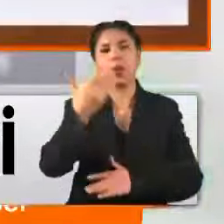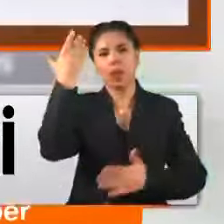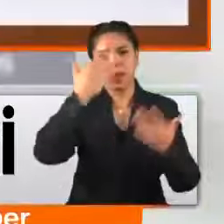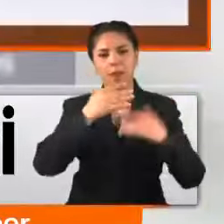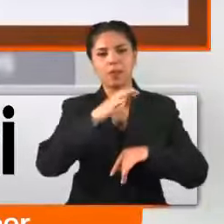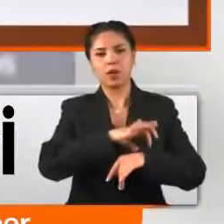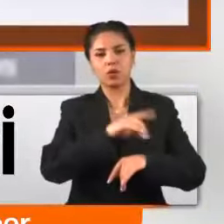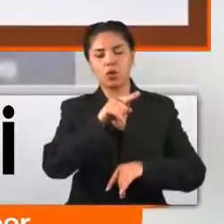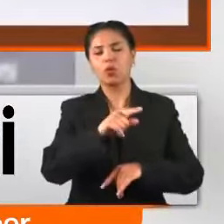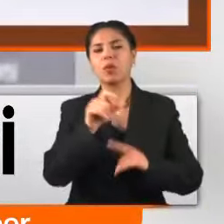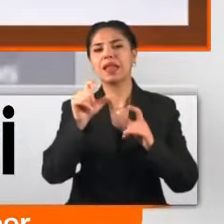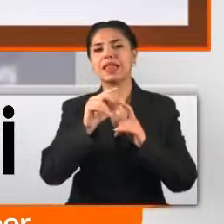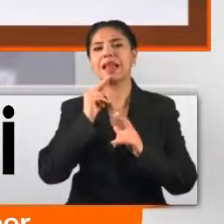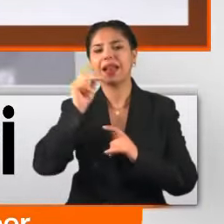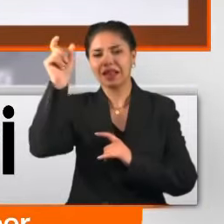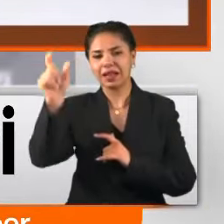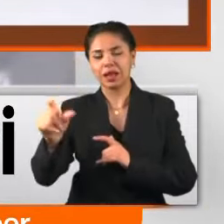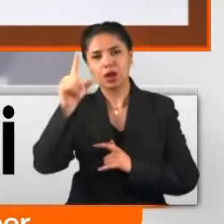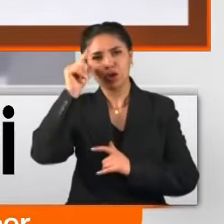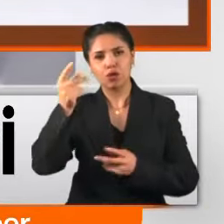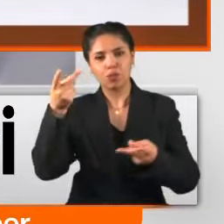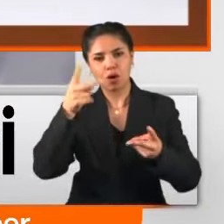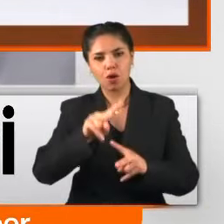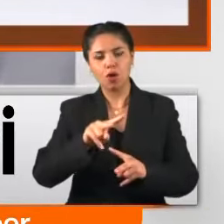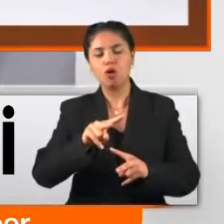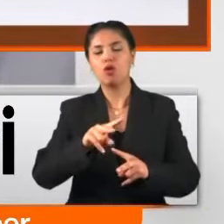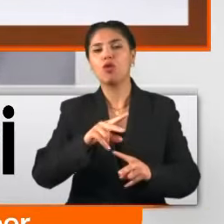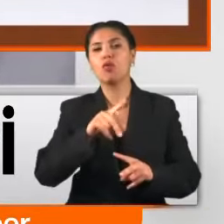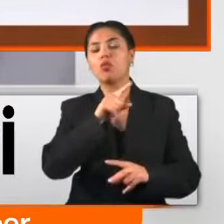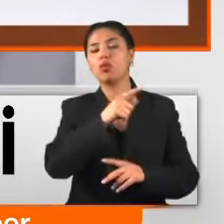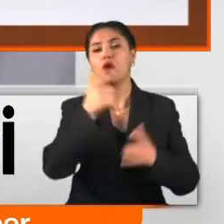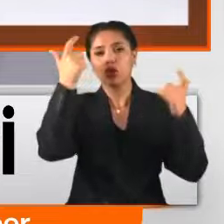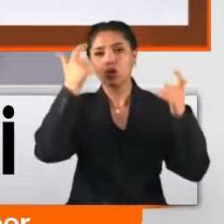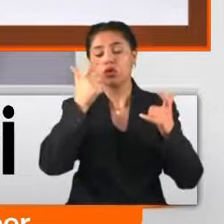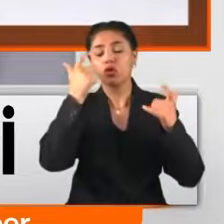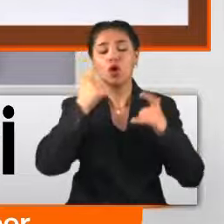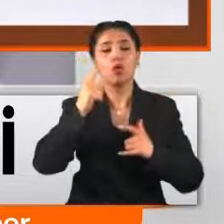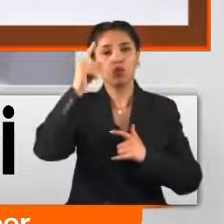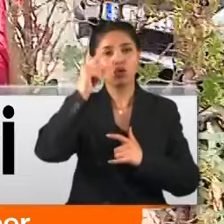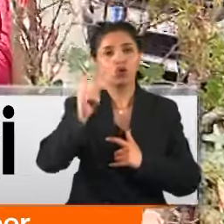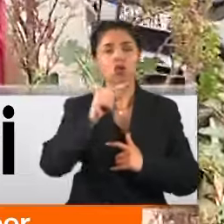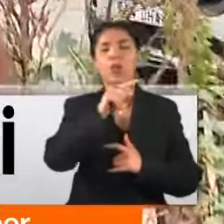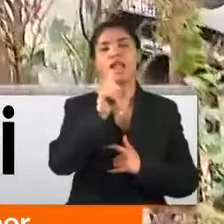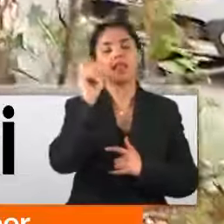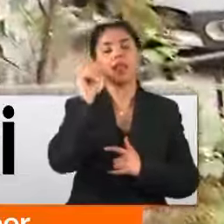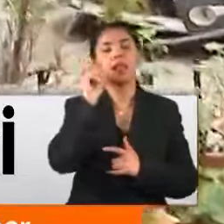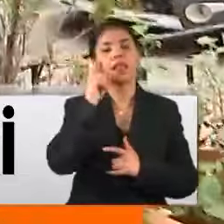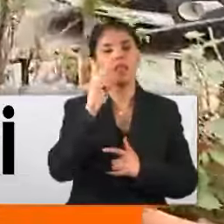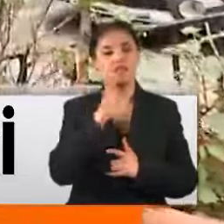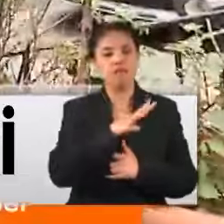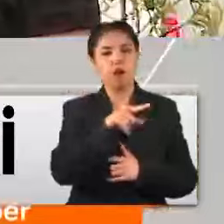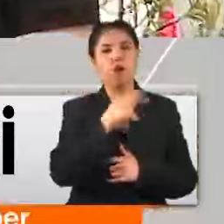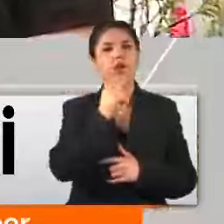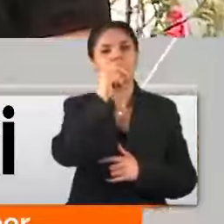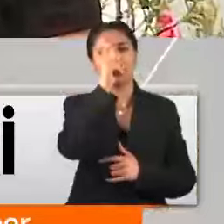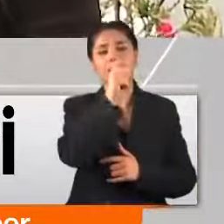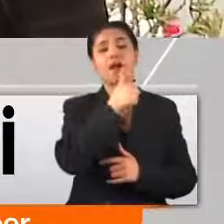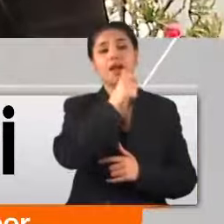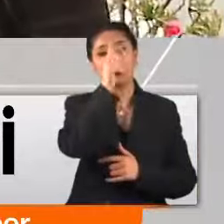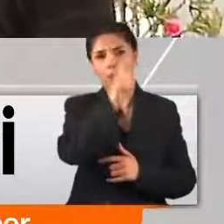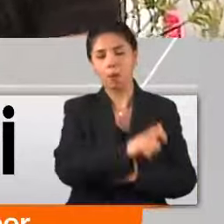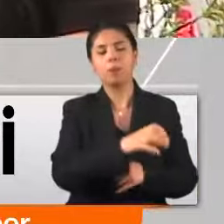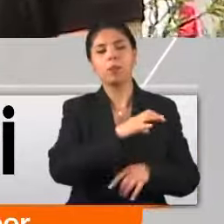Selen Bilgin'in şüpheli ölümünde adı geçen o anestezi doktoru ile birlikte tüm ameliyata giren isimler hakkında dava açtı. Aynı